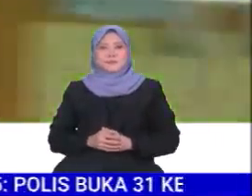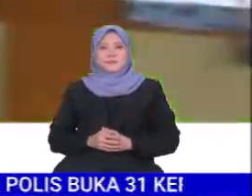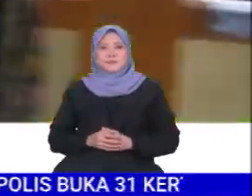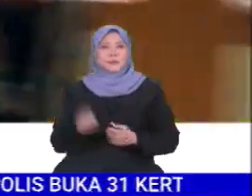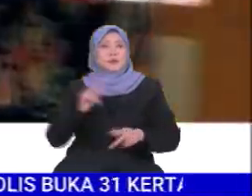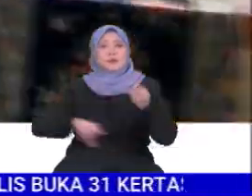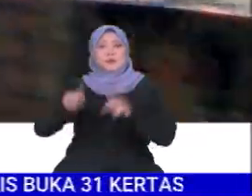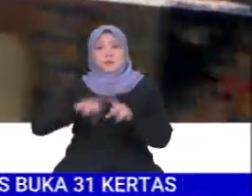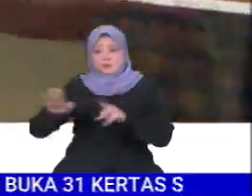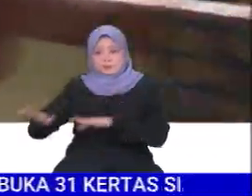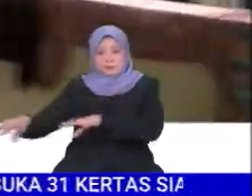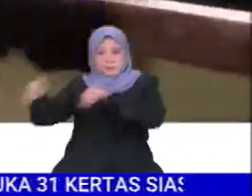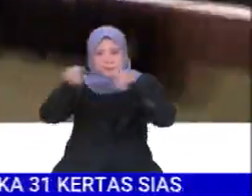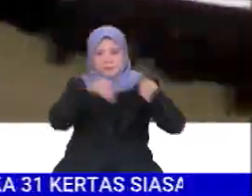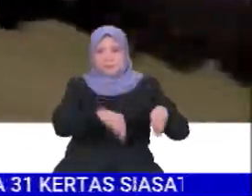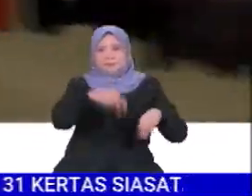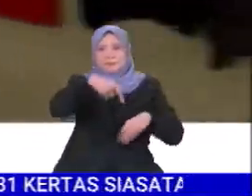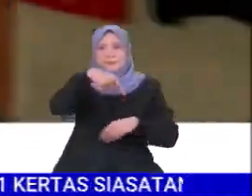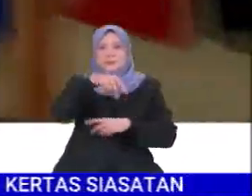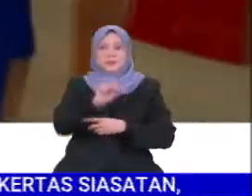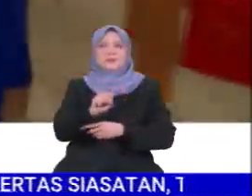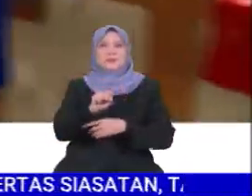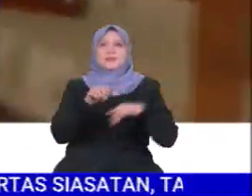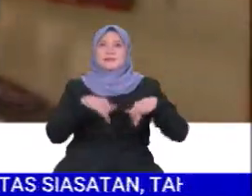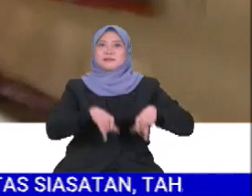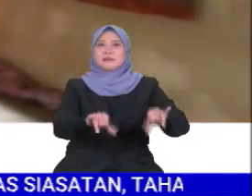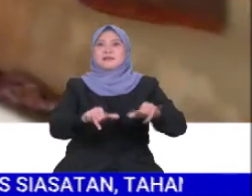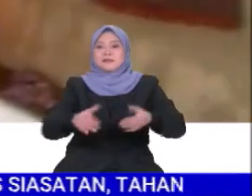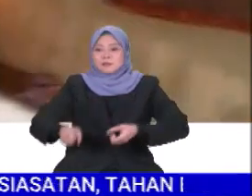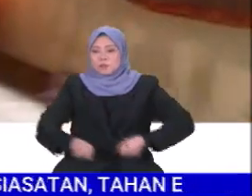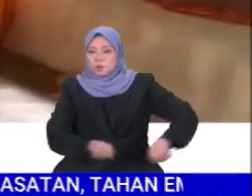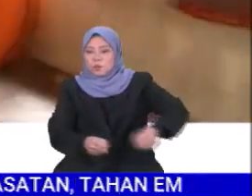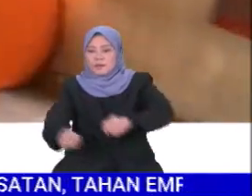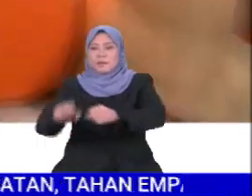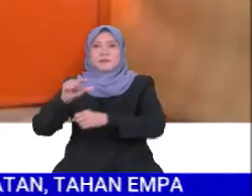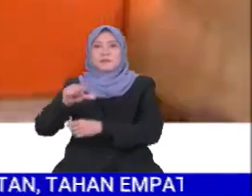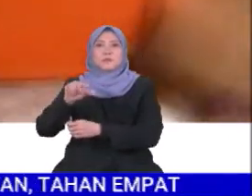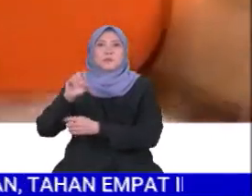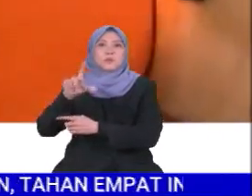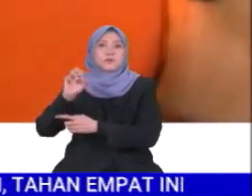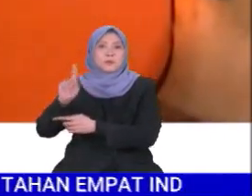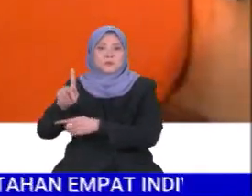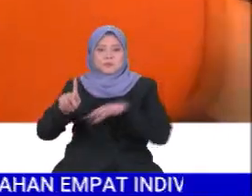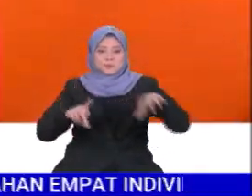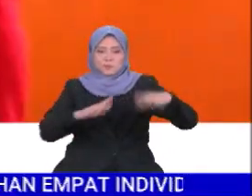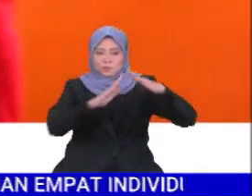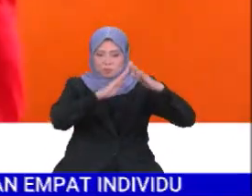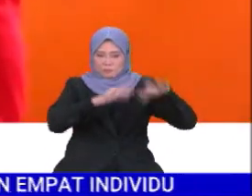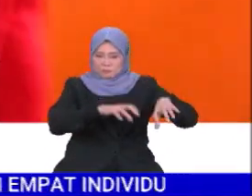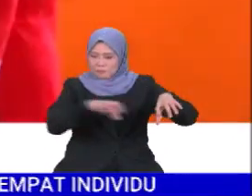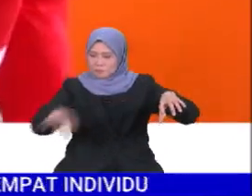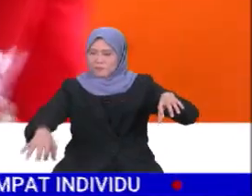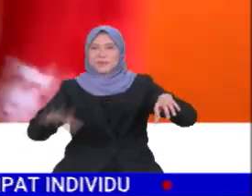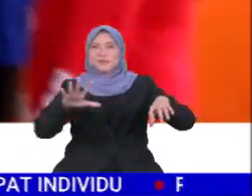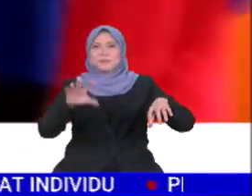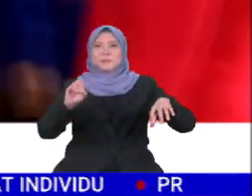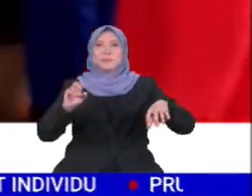Kebanyakan penduduk yang dipindahkan ke PPS tinggal di sepanjang Sungai Golok dengan jarak kediaman kira-kira 20 meter dari